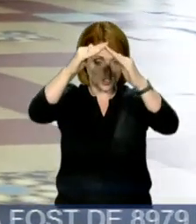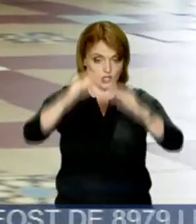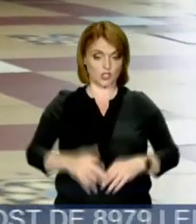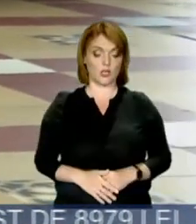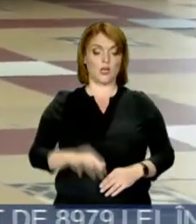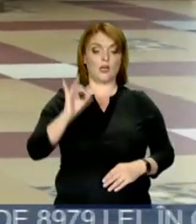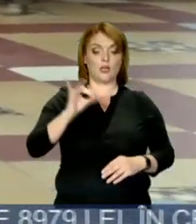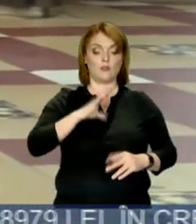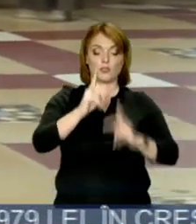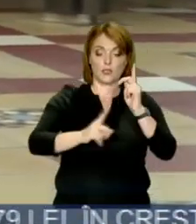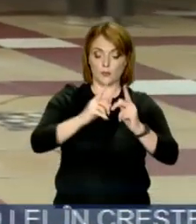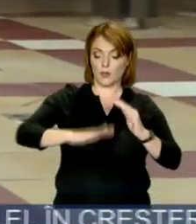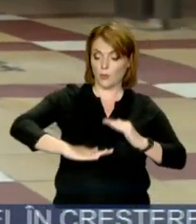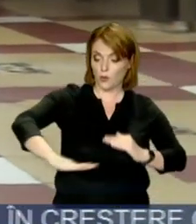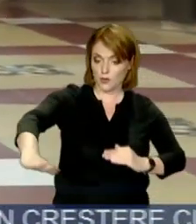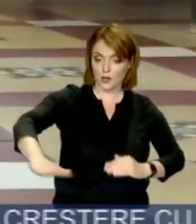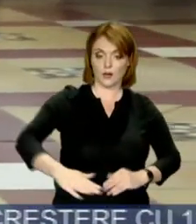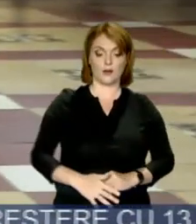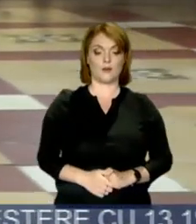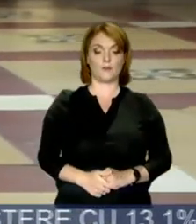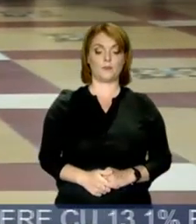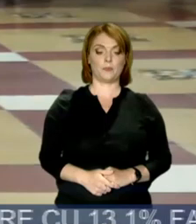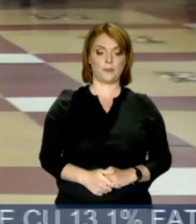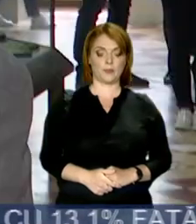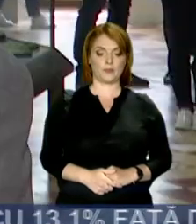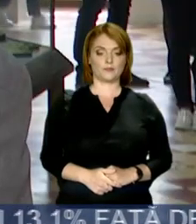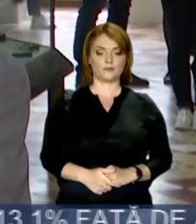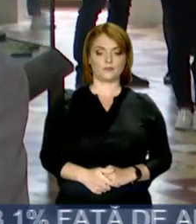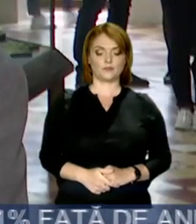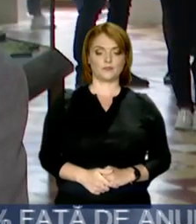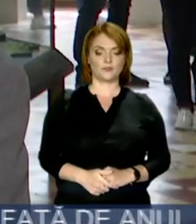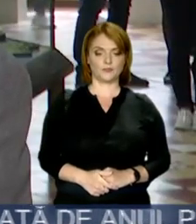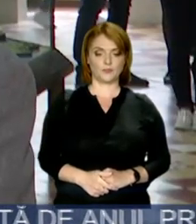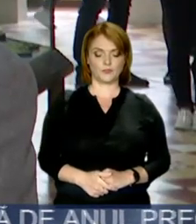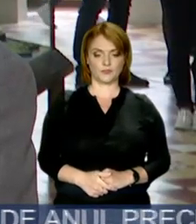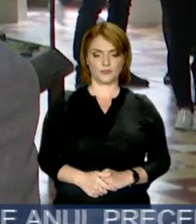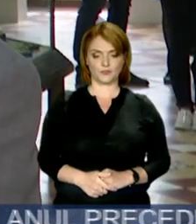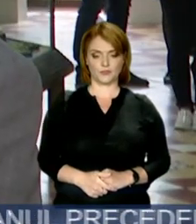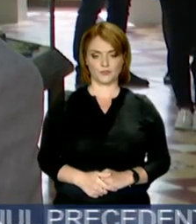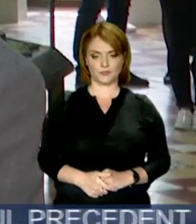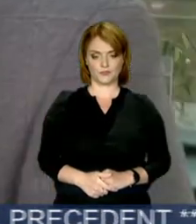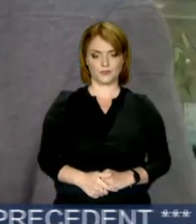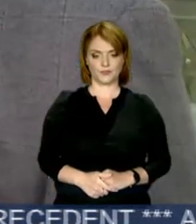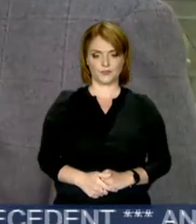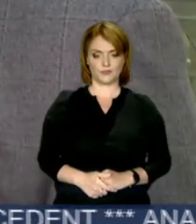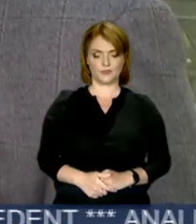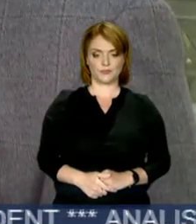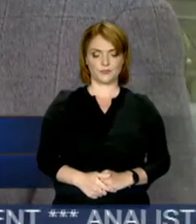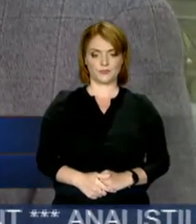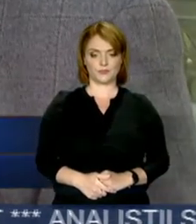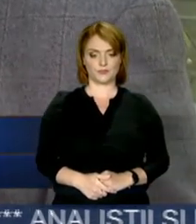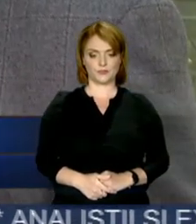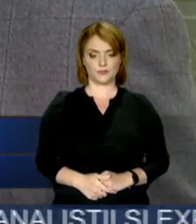această podea, descoperind frumusețea ei așa cum a fost chiar de la începutul secolului 20. Atât cele